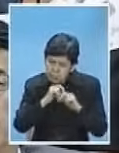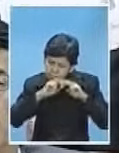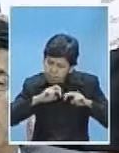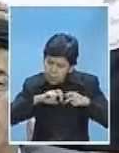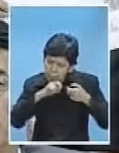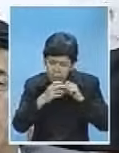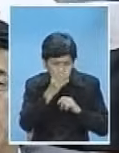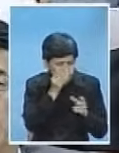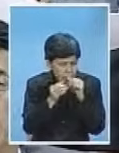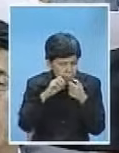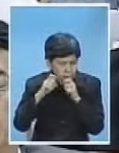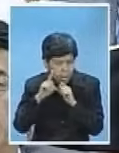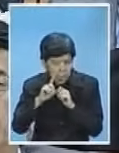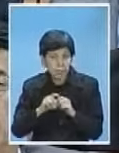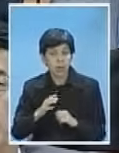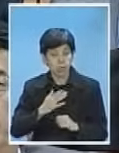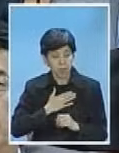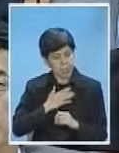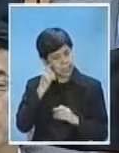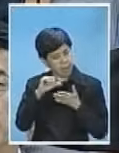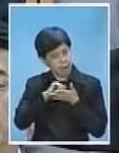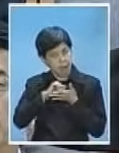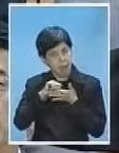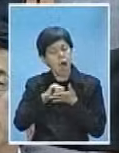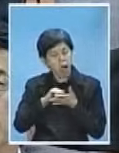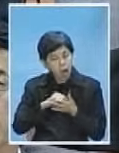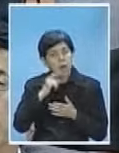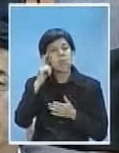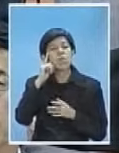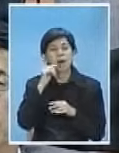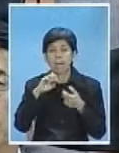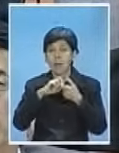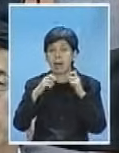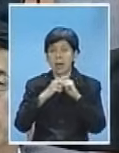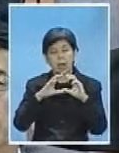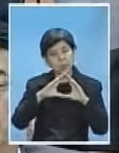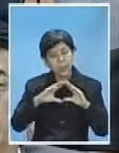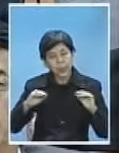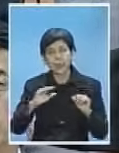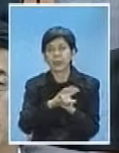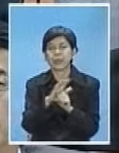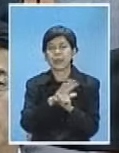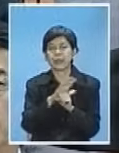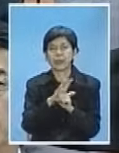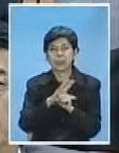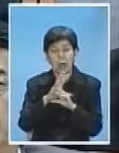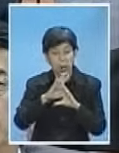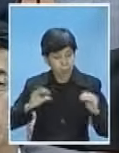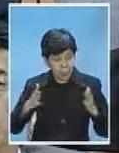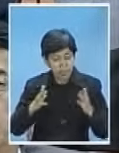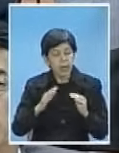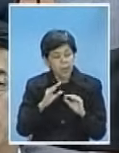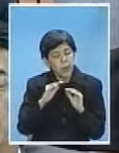าปัญหาเรื่องนี้มาโดยตลอดวันหนึ่งเมื่อมาแก้ปัญหาก็เลยสามารถทำให้ปัญหาเบาลงได้แม้จะไม่ถือว่าหมด